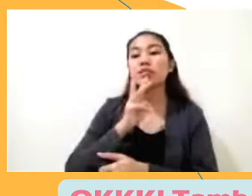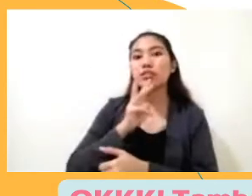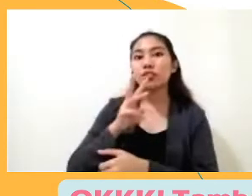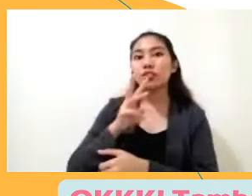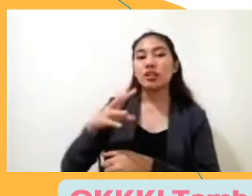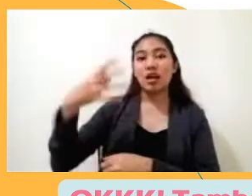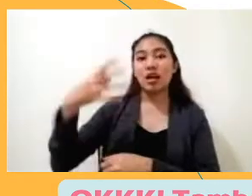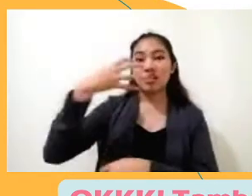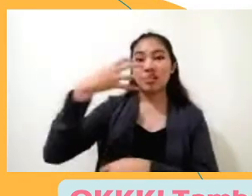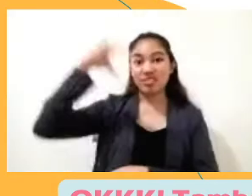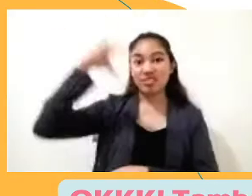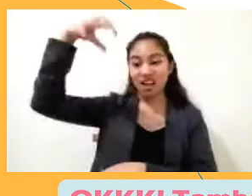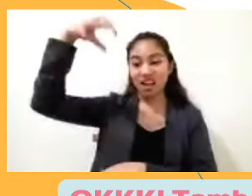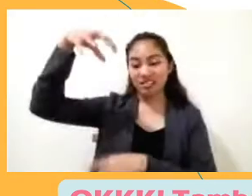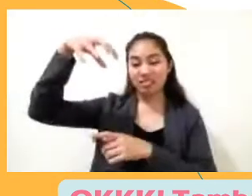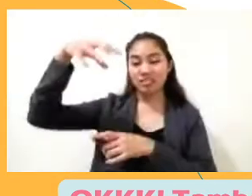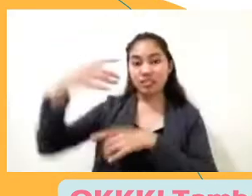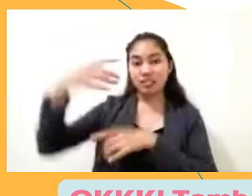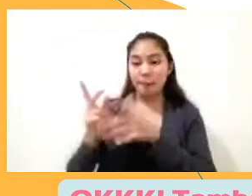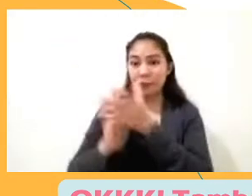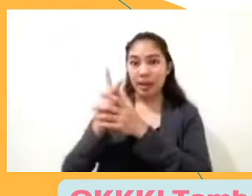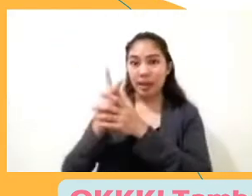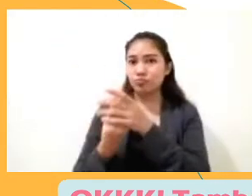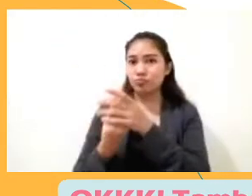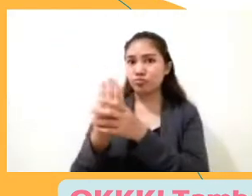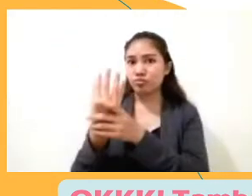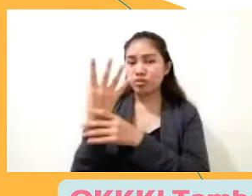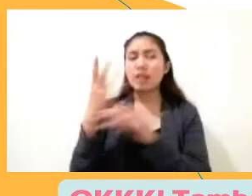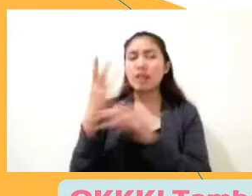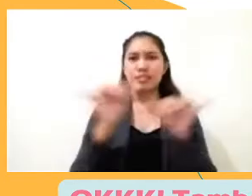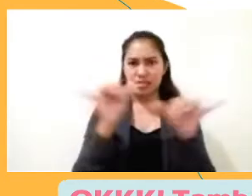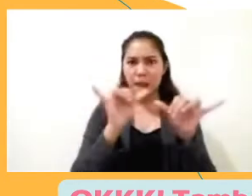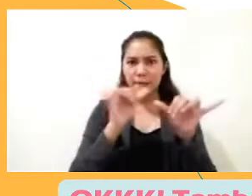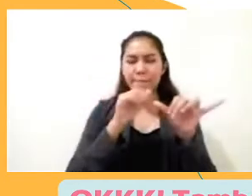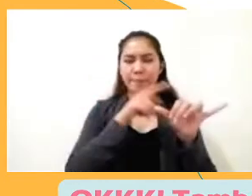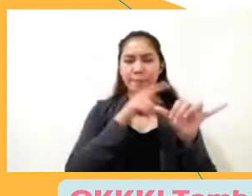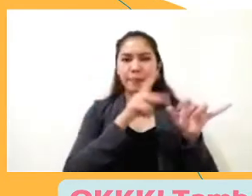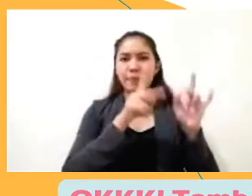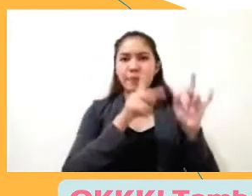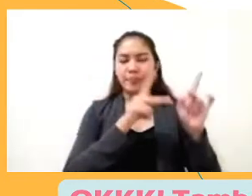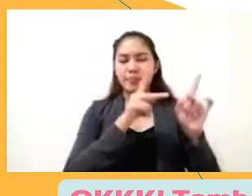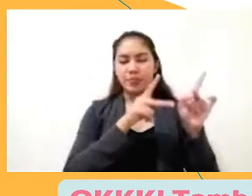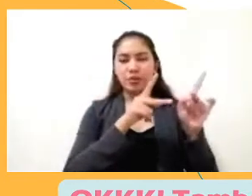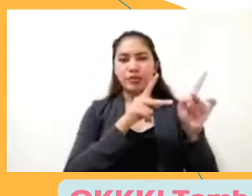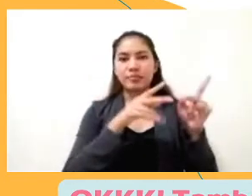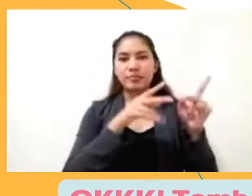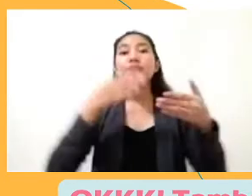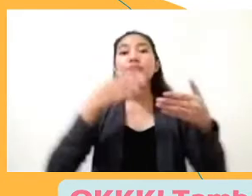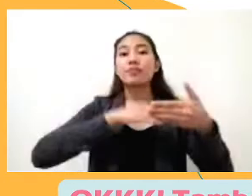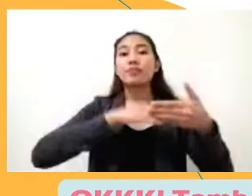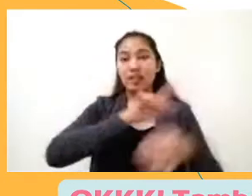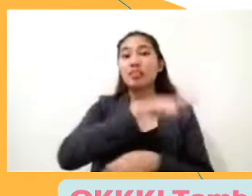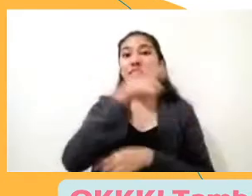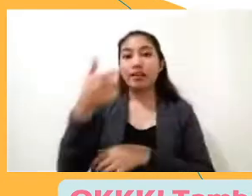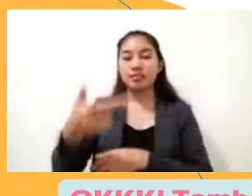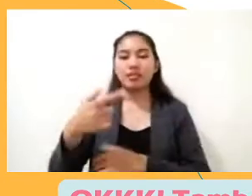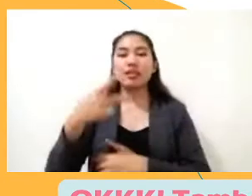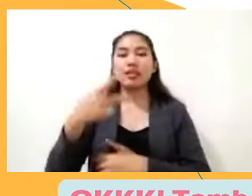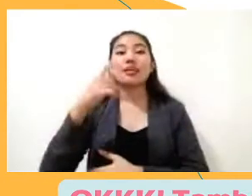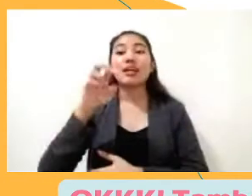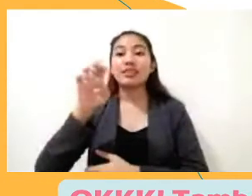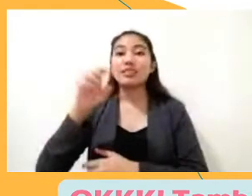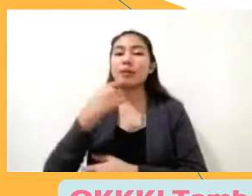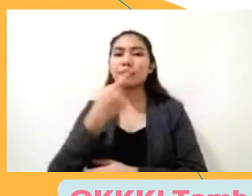tayong nag-grow at nag-develop. Sinusugan ito at sinundan ni Ate Kare ng idea to